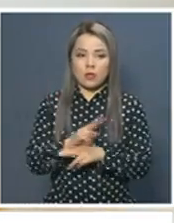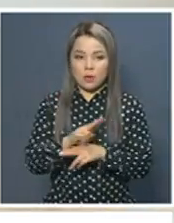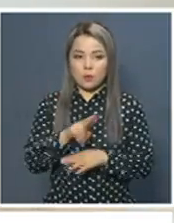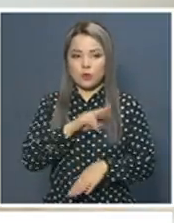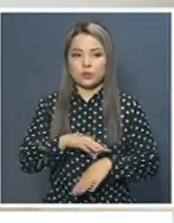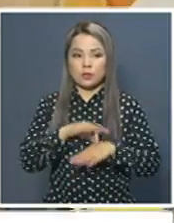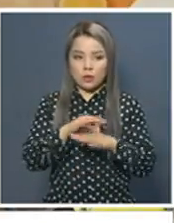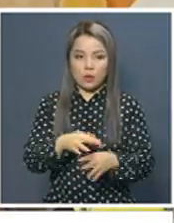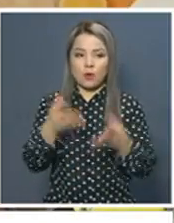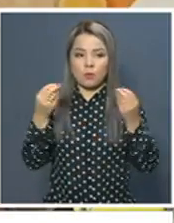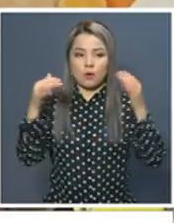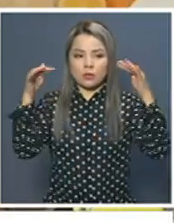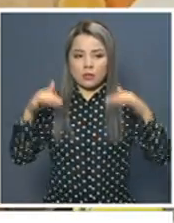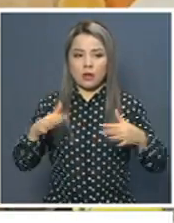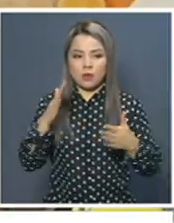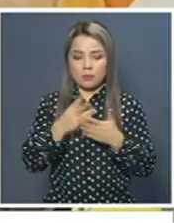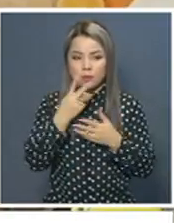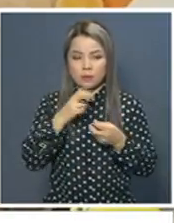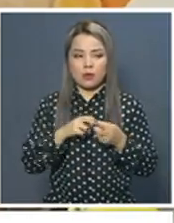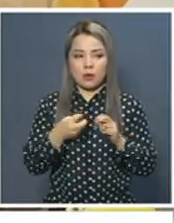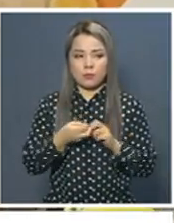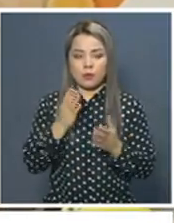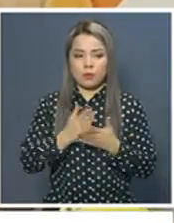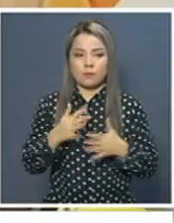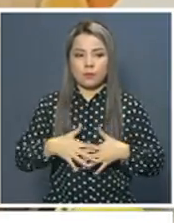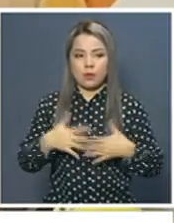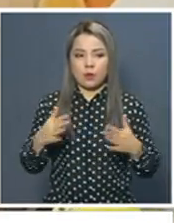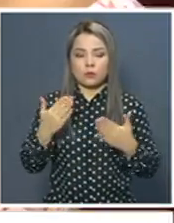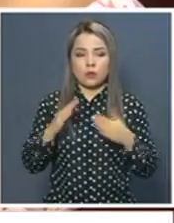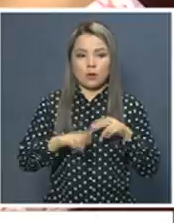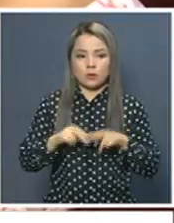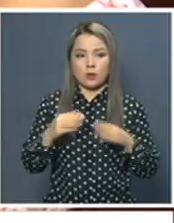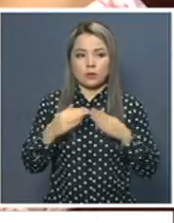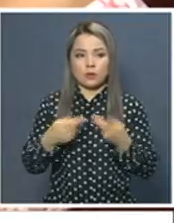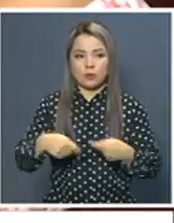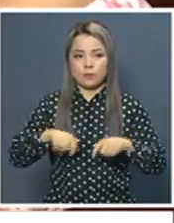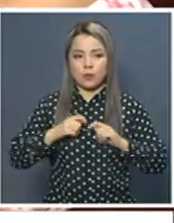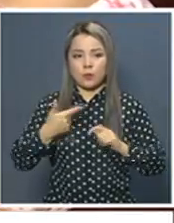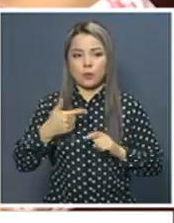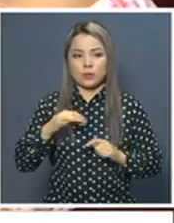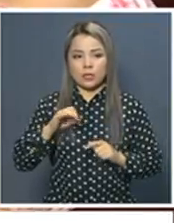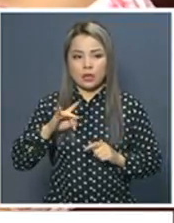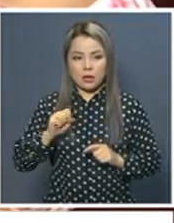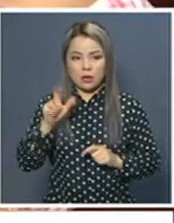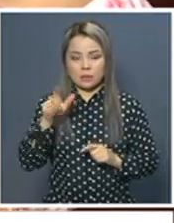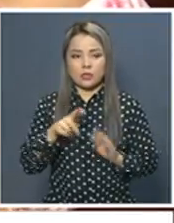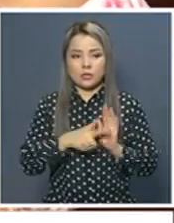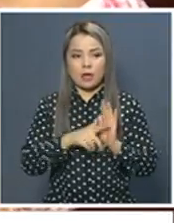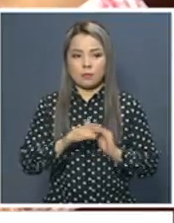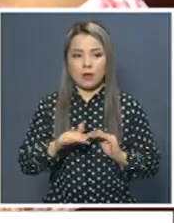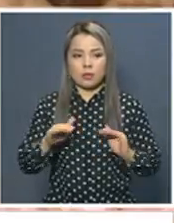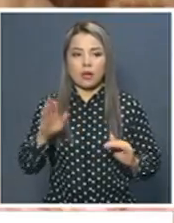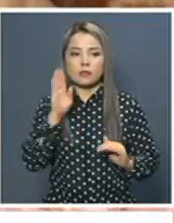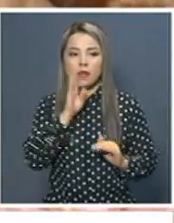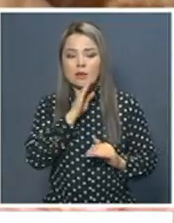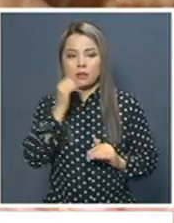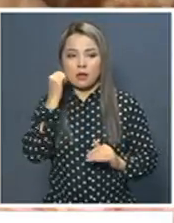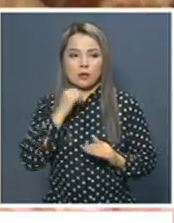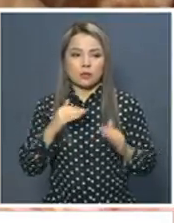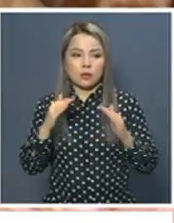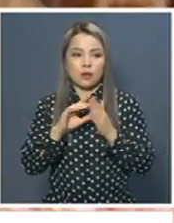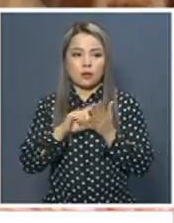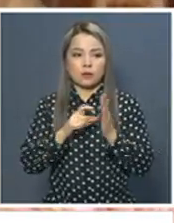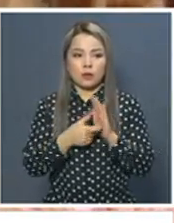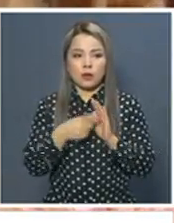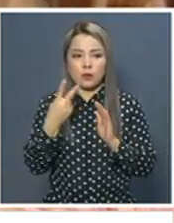талағы кетеді. Жаңа үйлердің салынуын асыға күткендердің бірі Гүлзия Кәкенова. Ол жеті баланың анасы. Ескі үйдегі екі бөлмелі